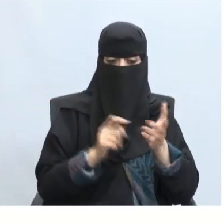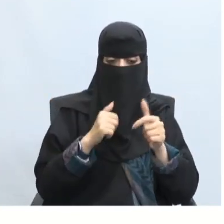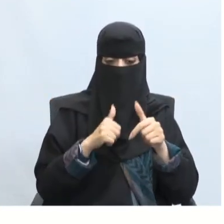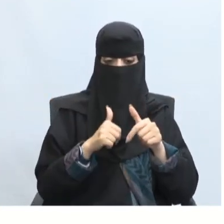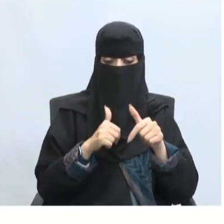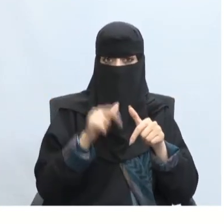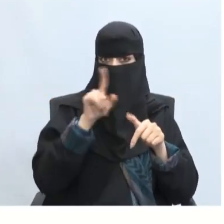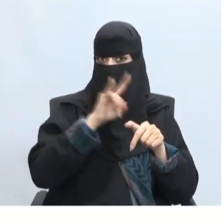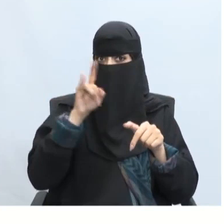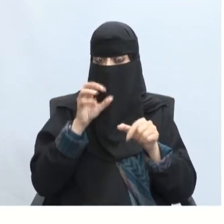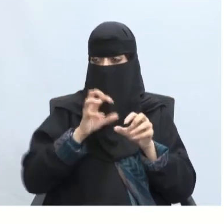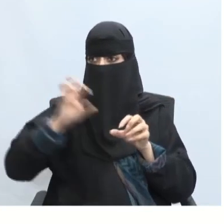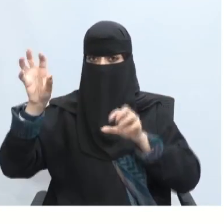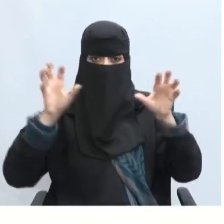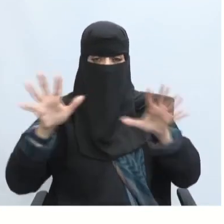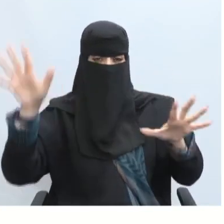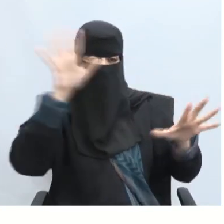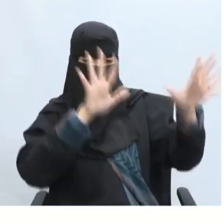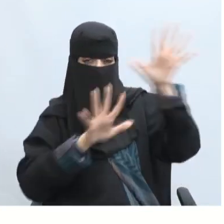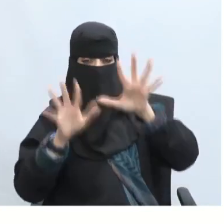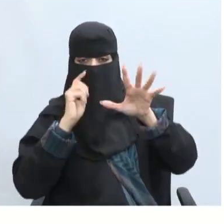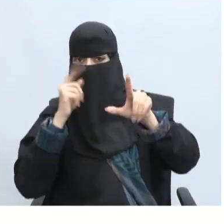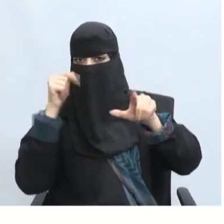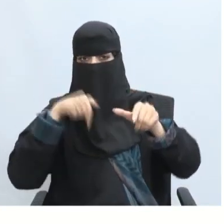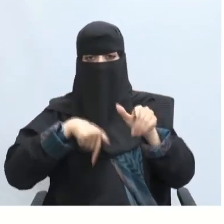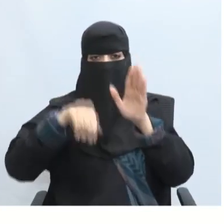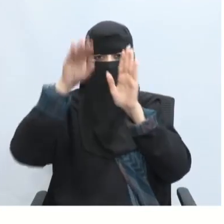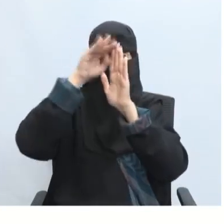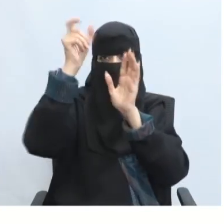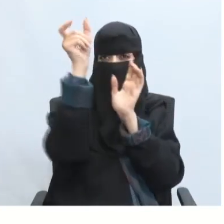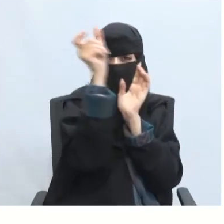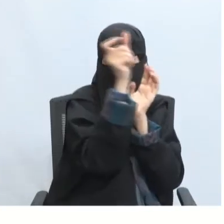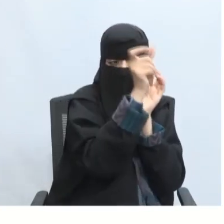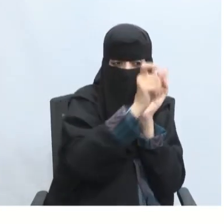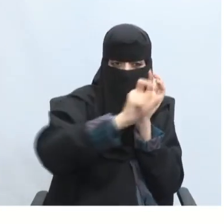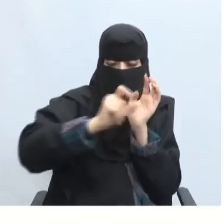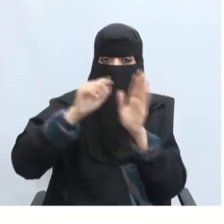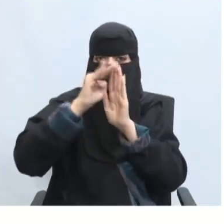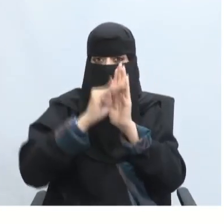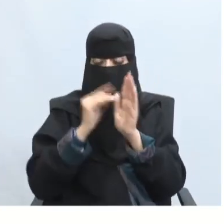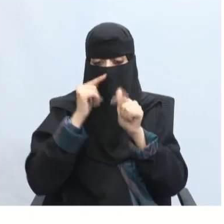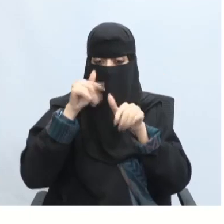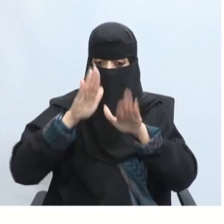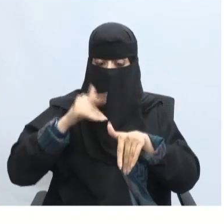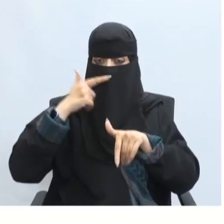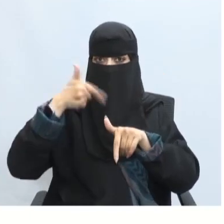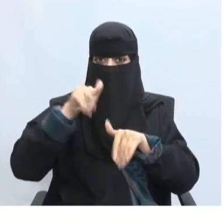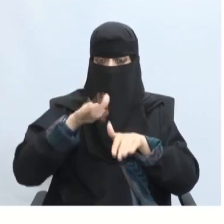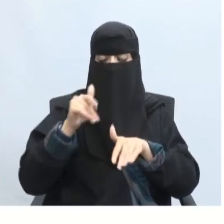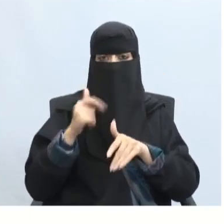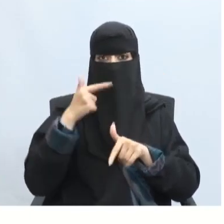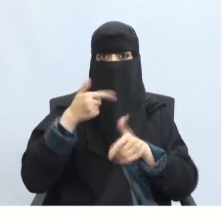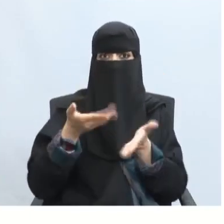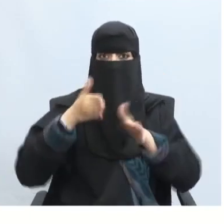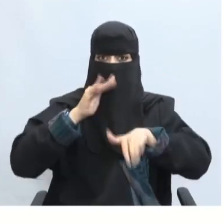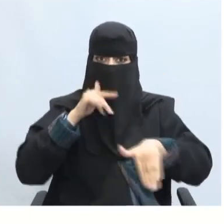لا تتوزع عشوائيا او لا تتوزع بصوره عشوائيه بل تحدث